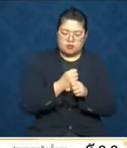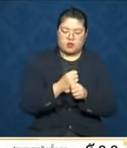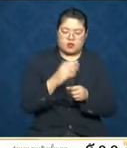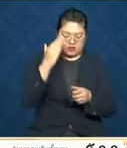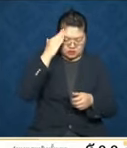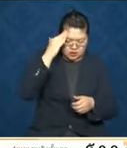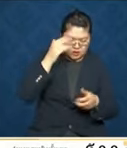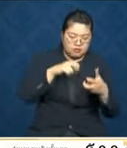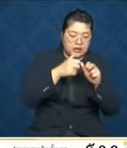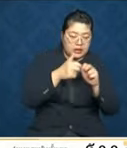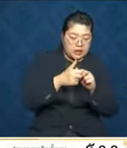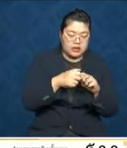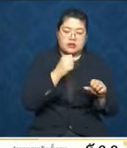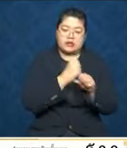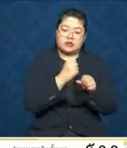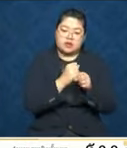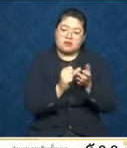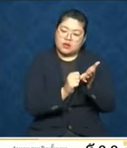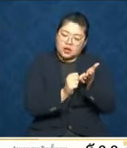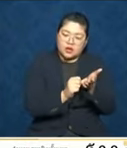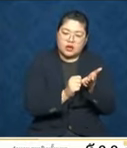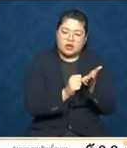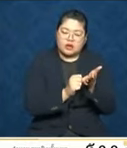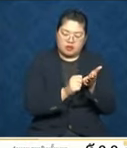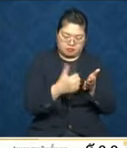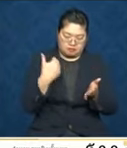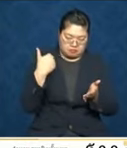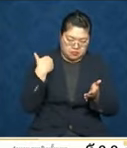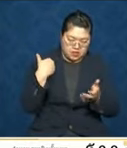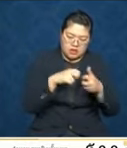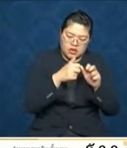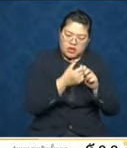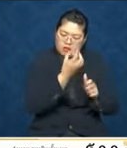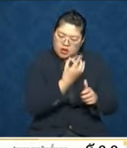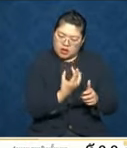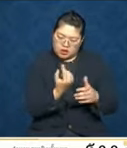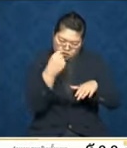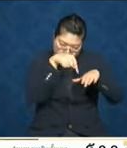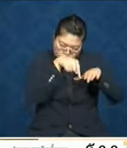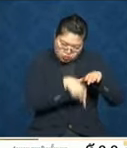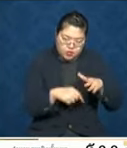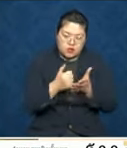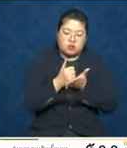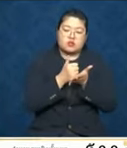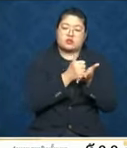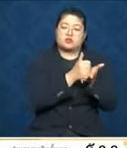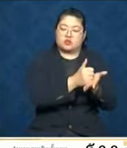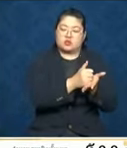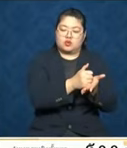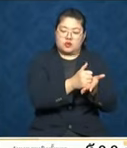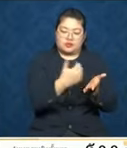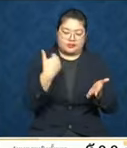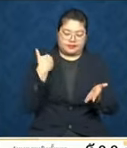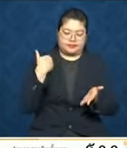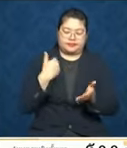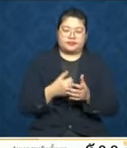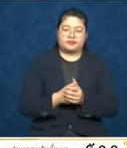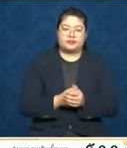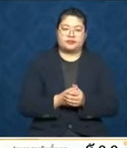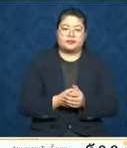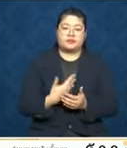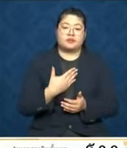าทันทีว่าจะทำเมื่อไหร่หรือมีปัญหาอะไรเราก็ให้แจ้งไปให้สมาชิกได้ทราบผ